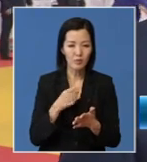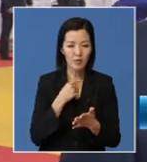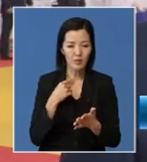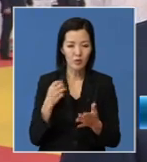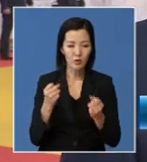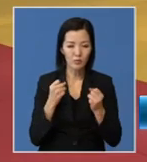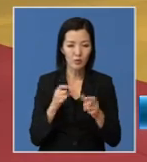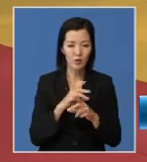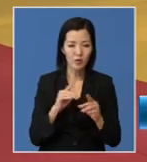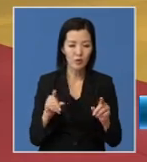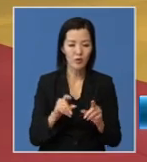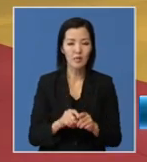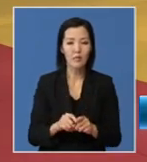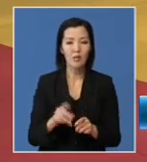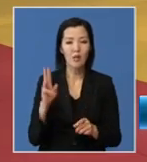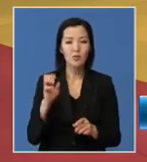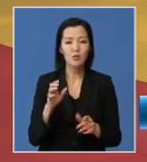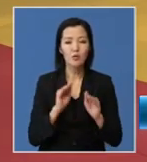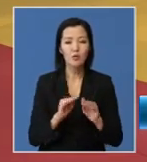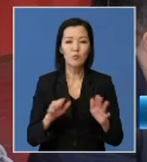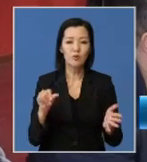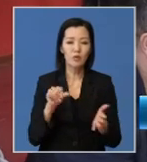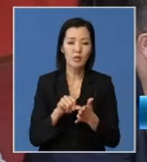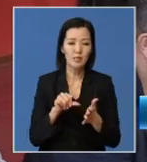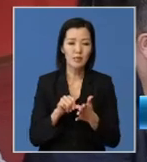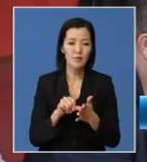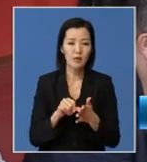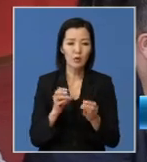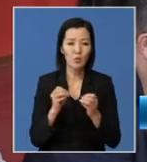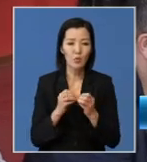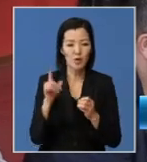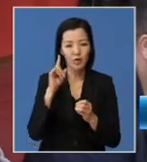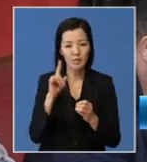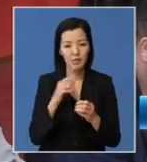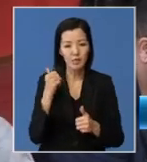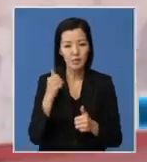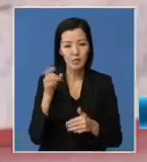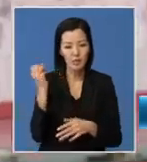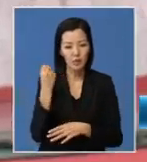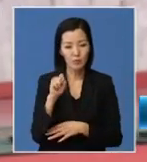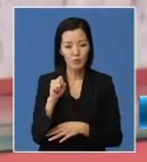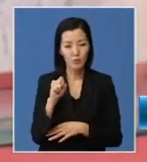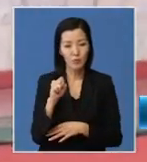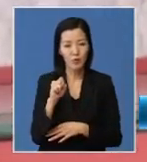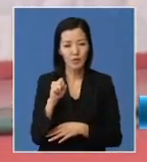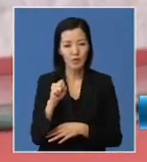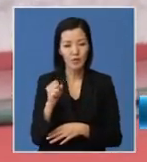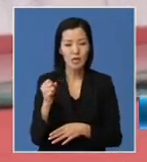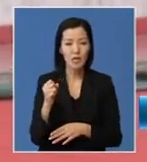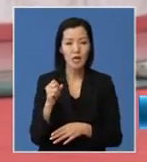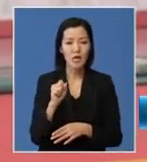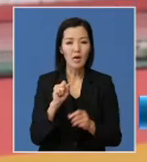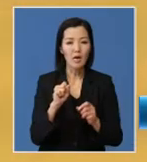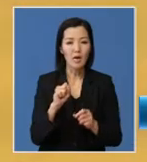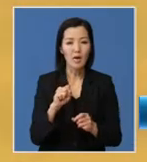спорт интернатынан. Бұл жарыста 300-ден аса балуан шеберлік сынасып жатса, оның оны Қазақстан чемпионы. Ел біріншілігін ұтқандардың қатарында